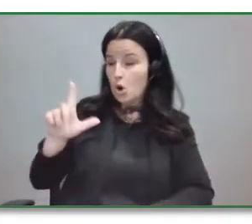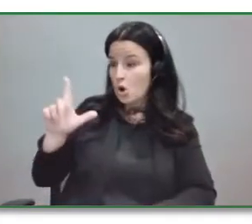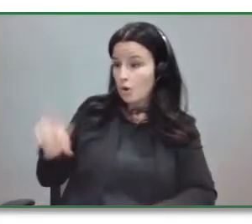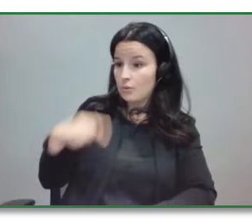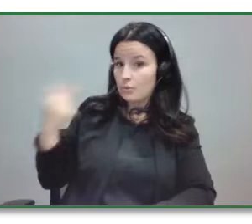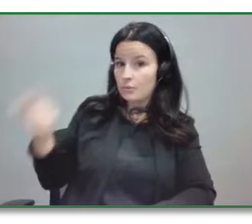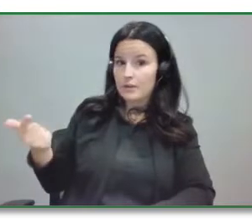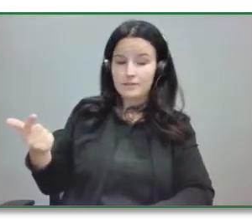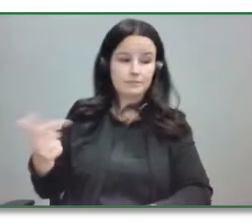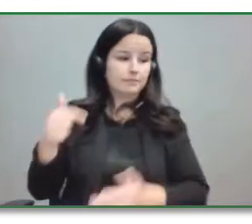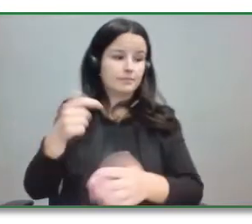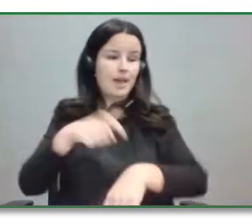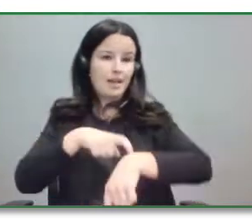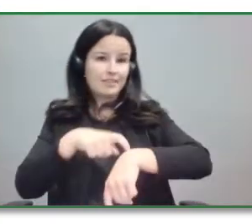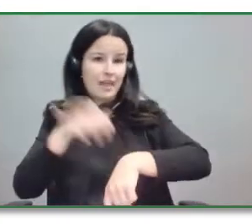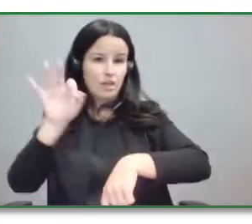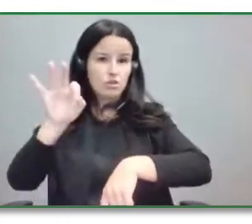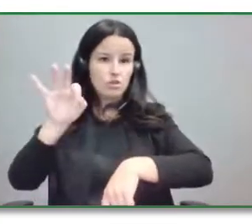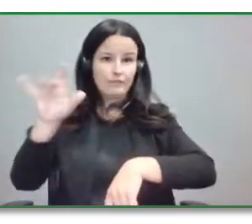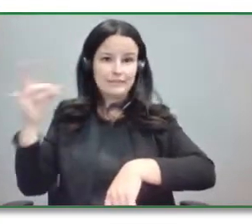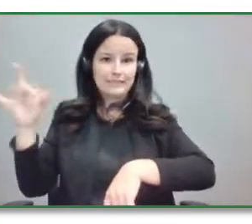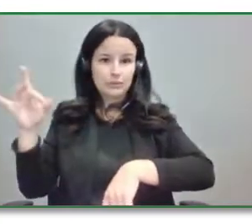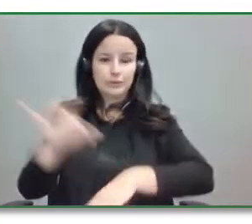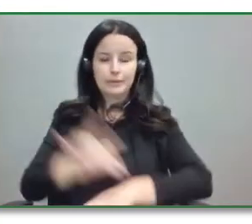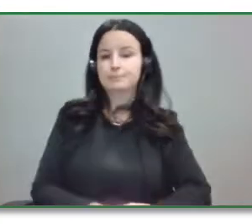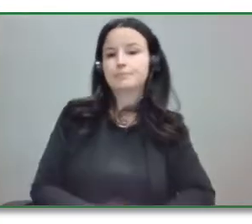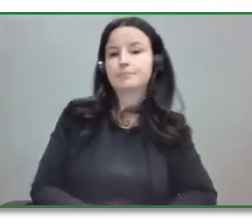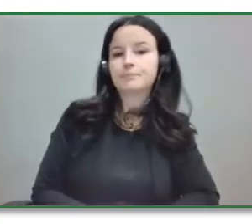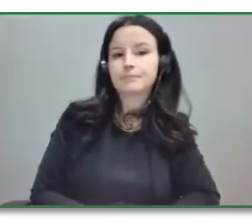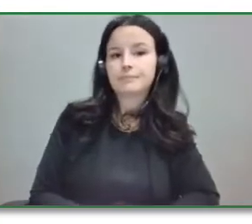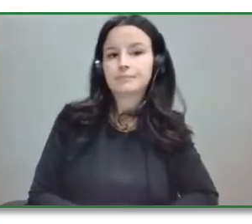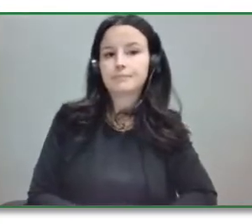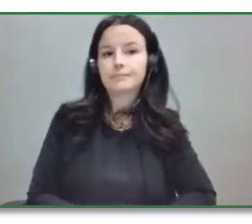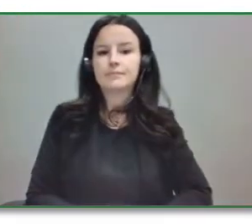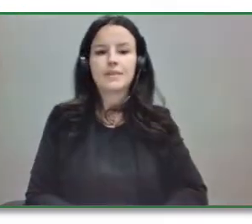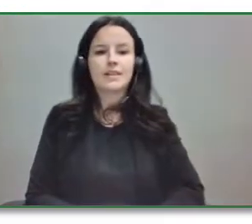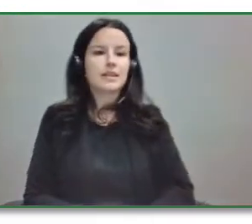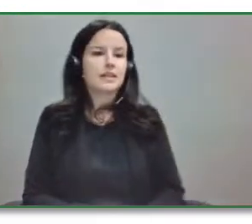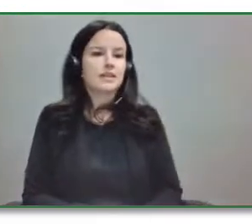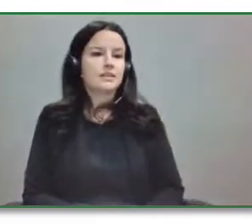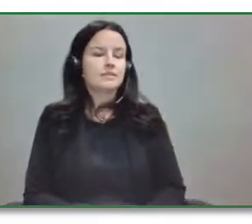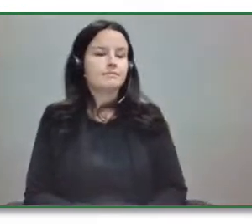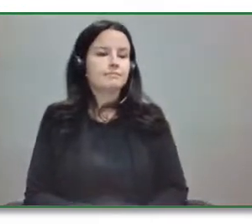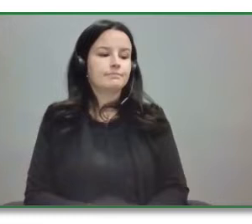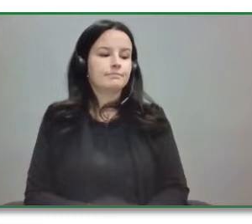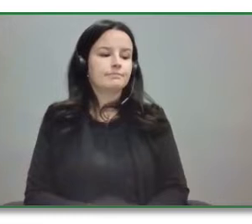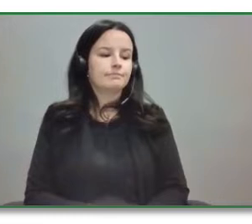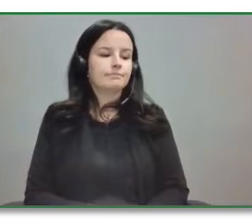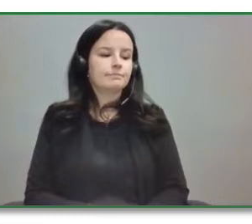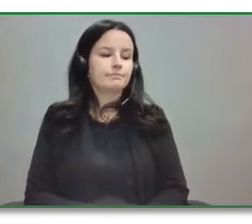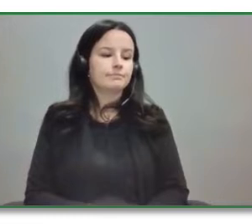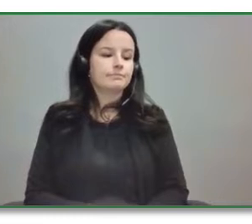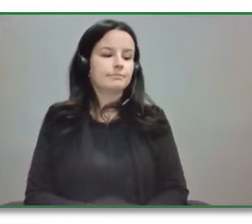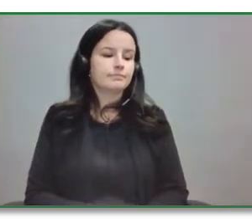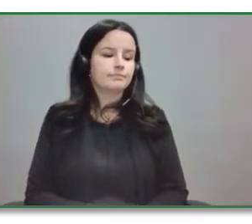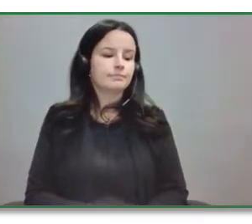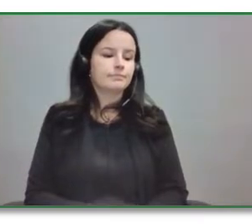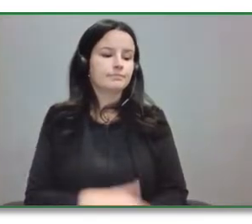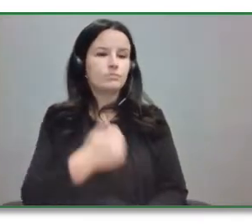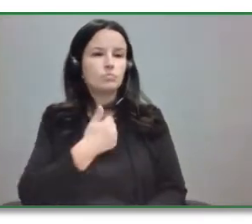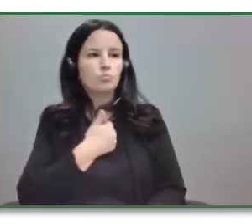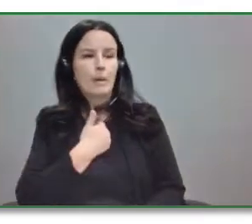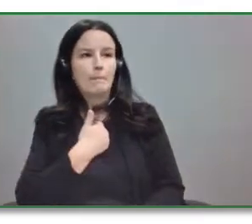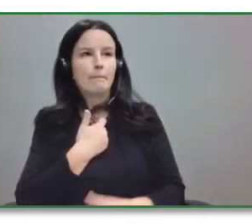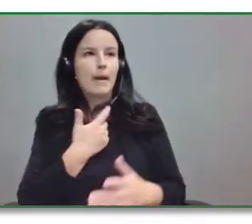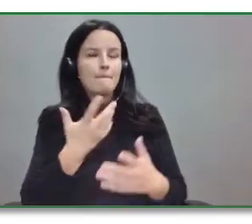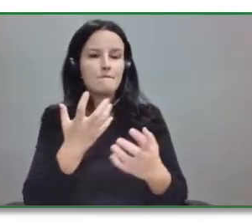9-18. Alors, j'ai toujours adhéré à la pratique constat être le changement. C'est